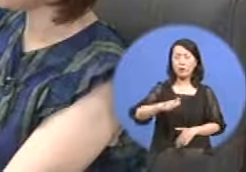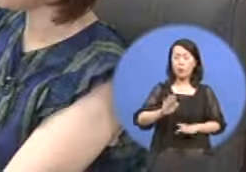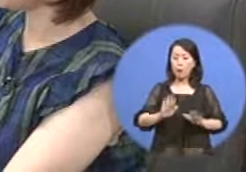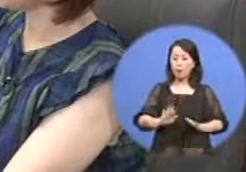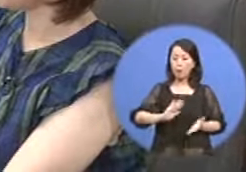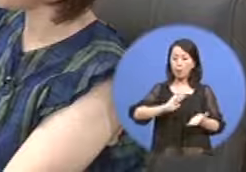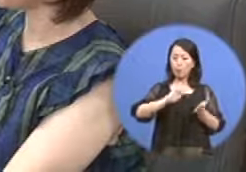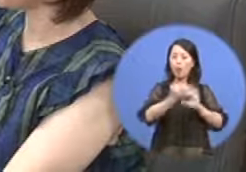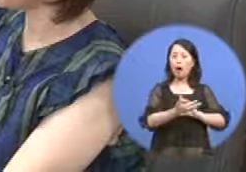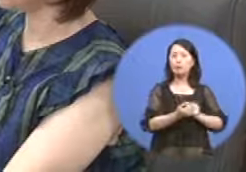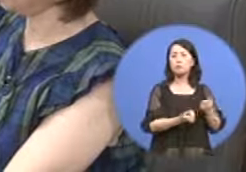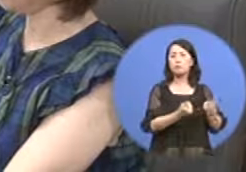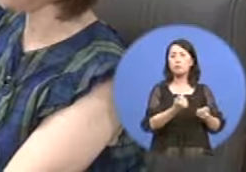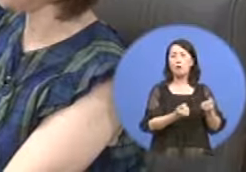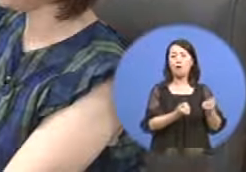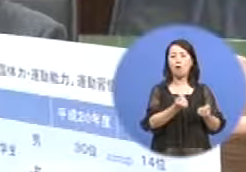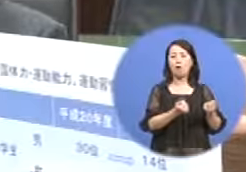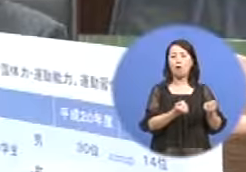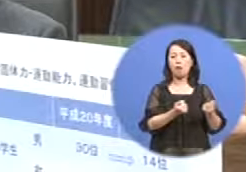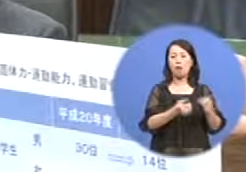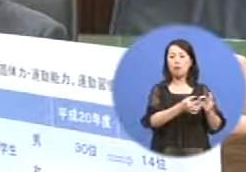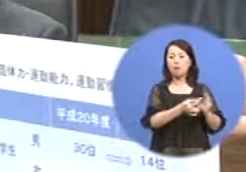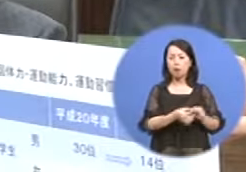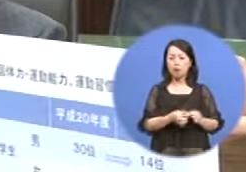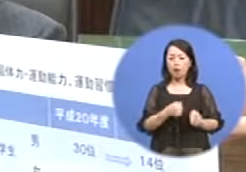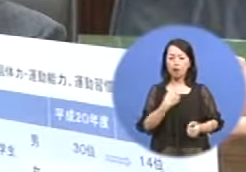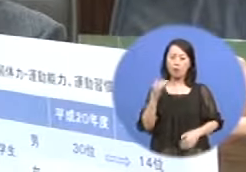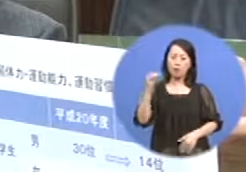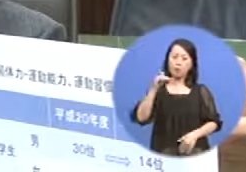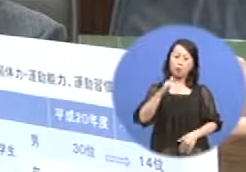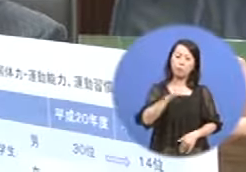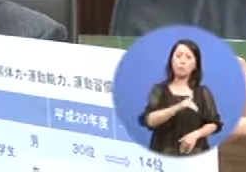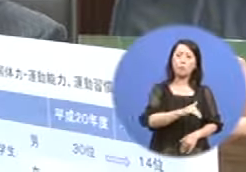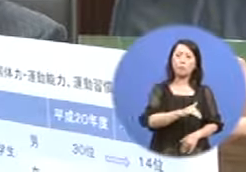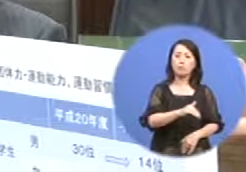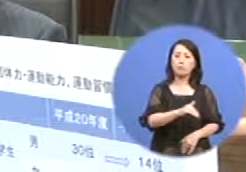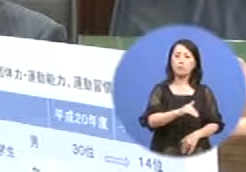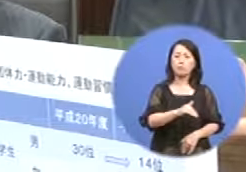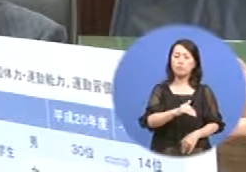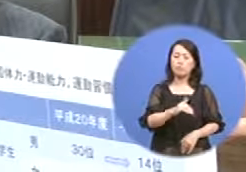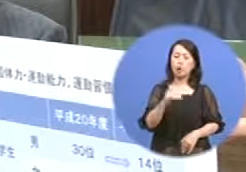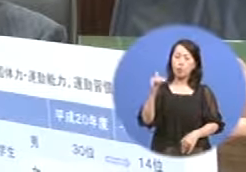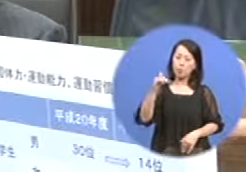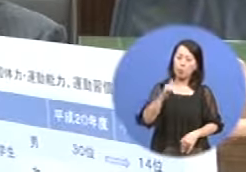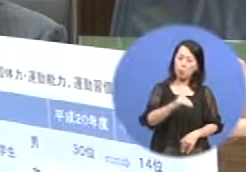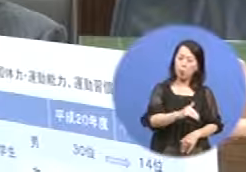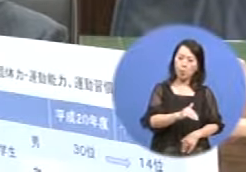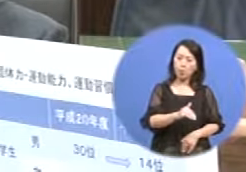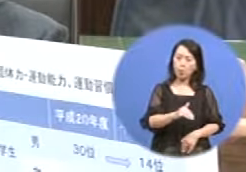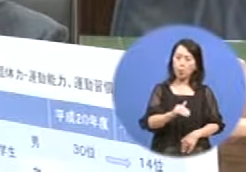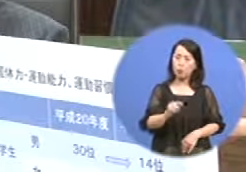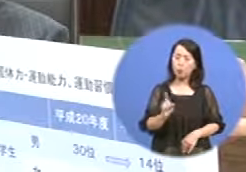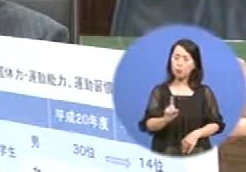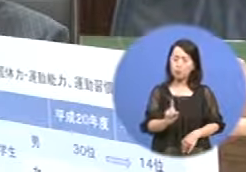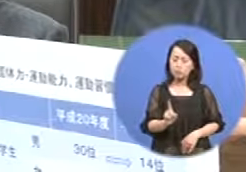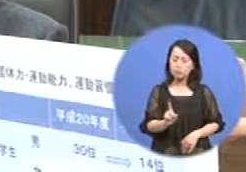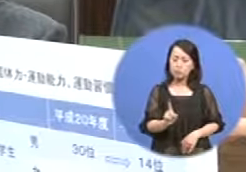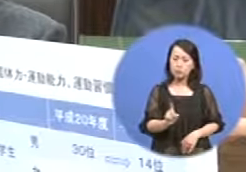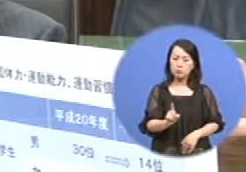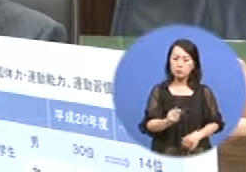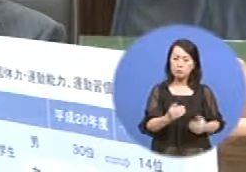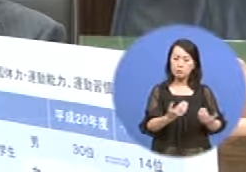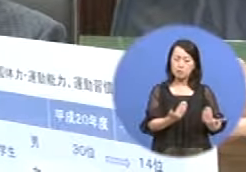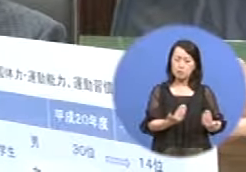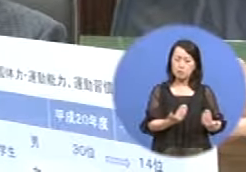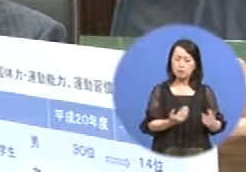通うんですよね。みんな体力落ちてくるんです。でこれをどのぐらい落ちて何をしなきゃいけないかってまず調べる、その1、 はい、 そ